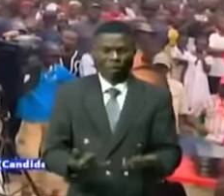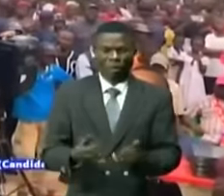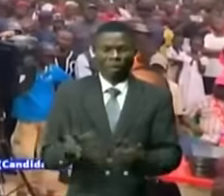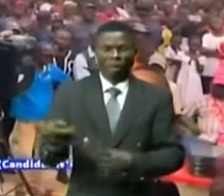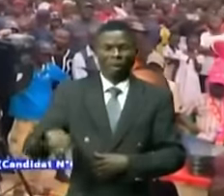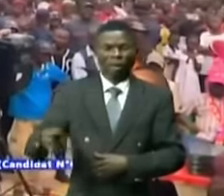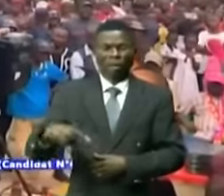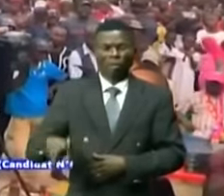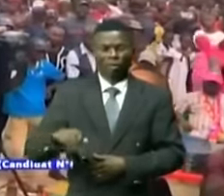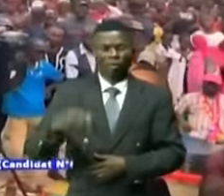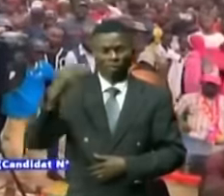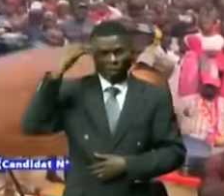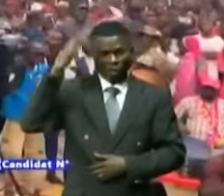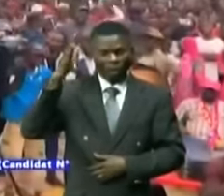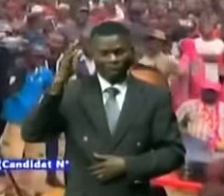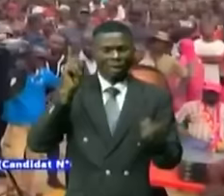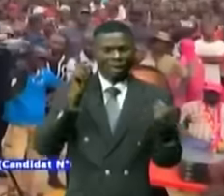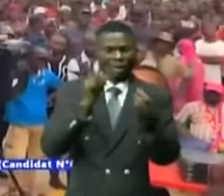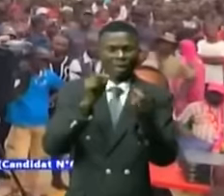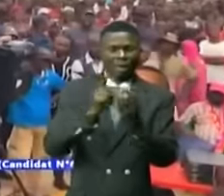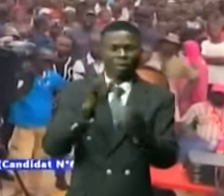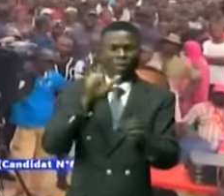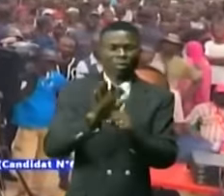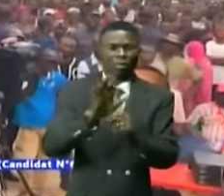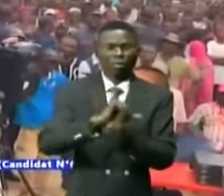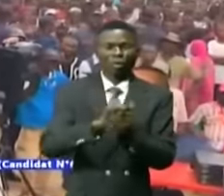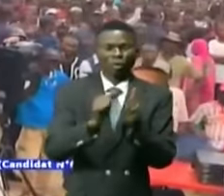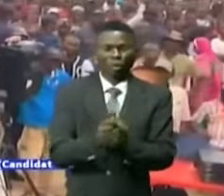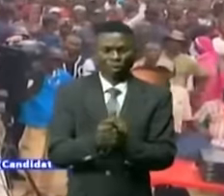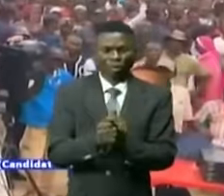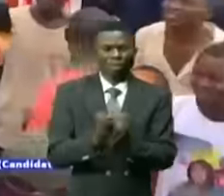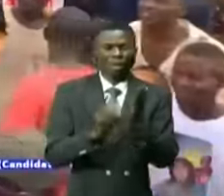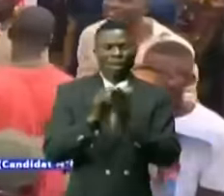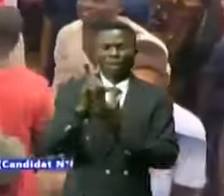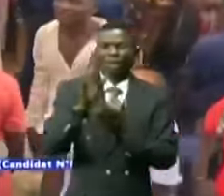province confrontée aux problèmes liés à son